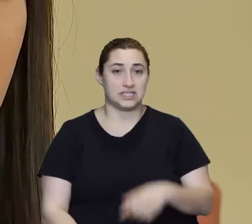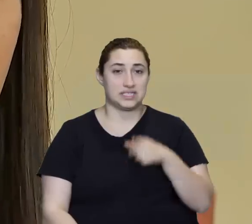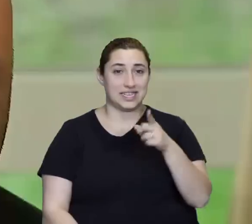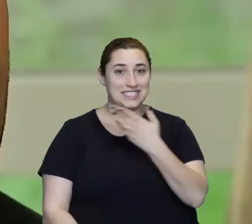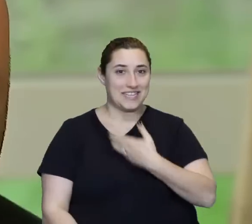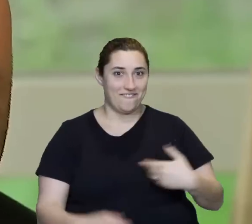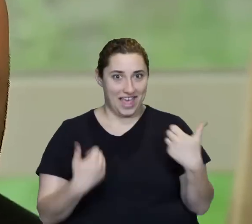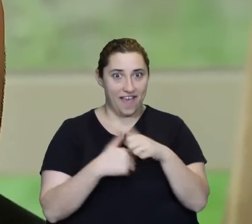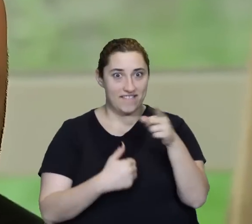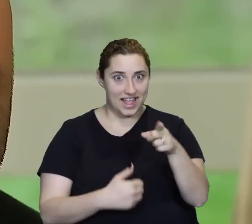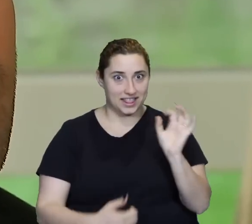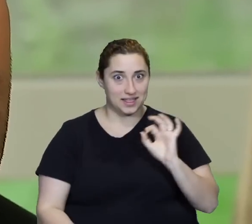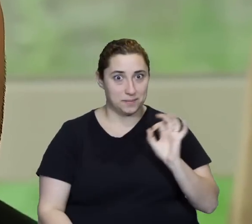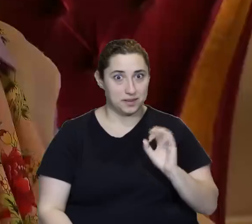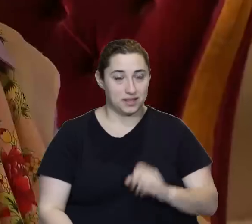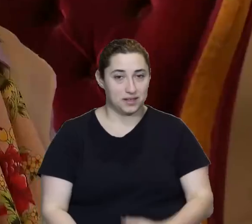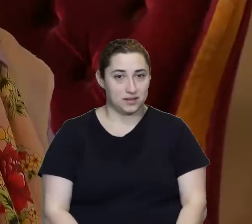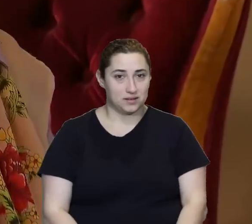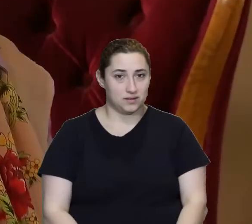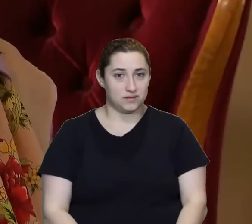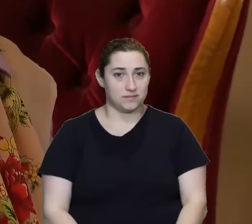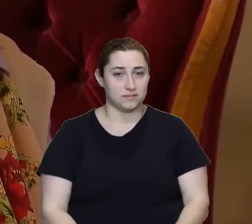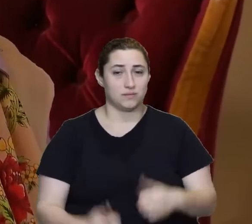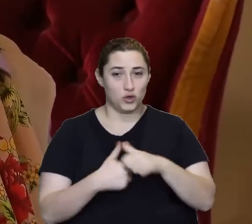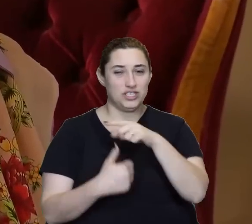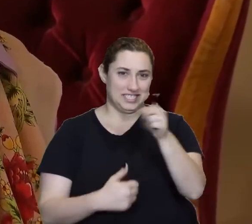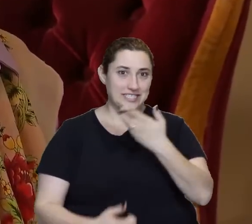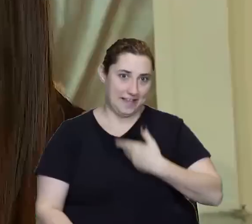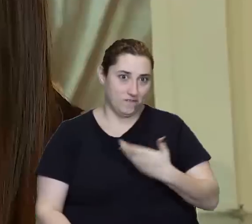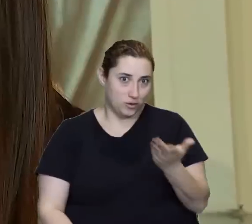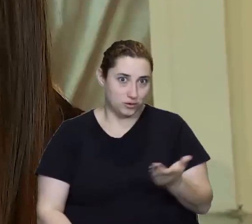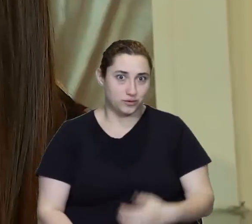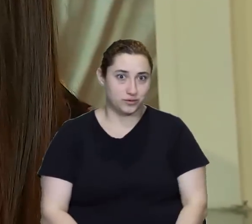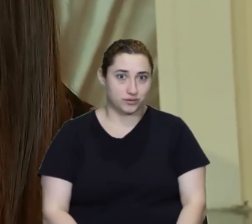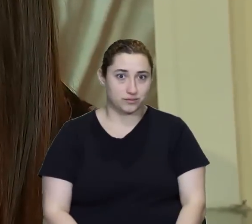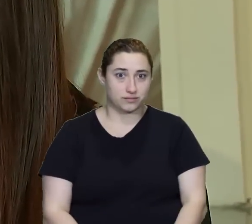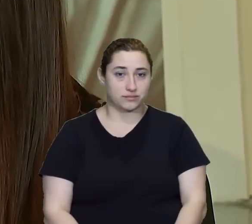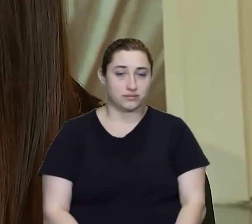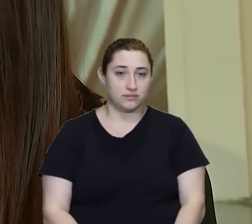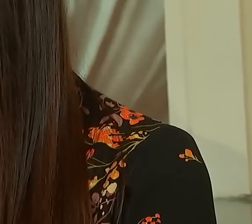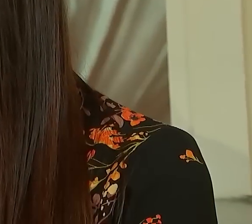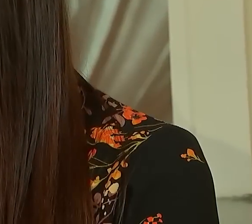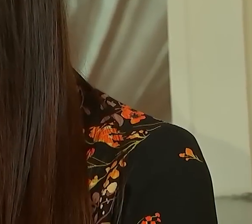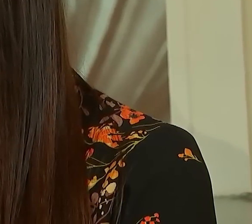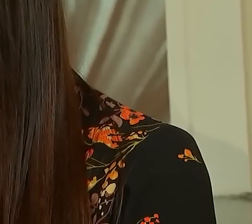severek evlendin değil mi yavrum? Kocanı da seviyorsundur herhalde.